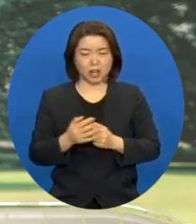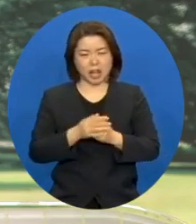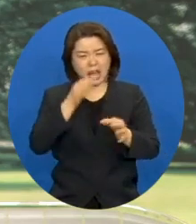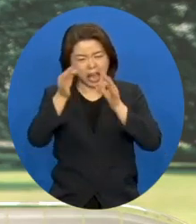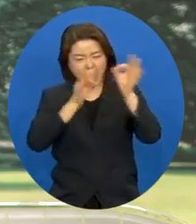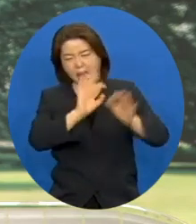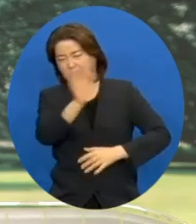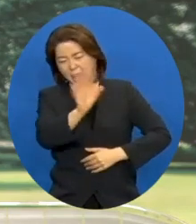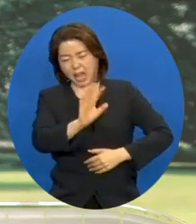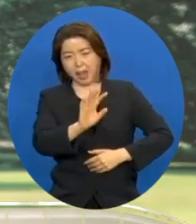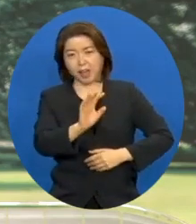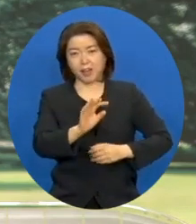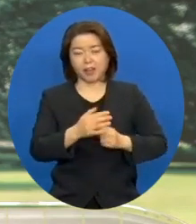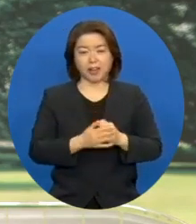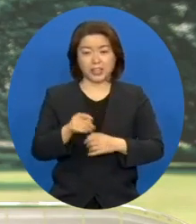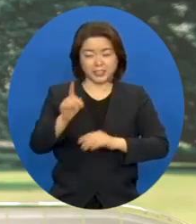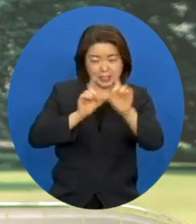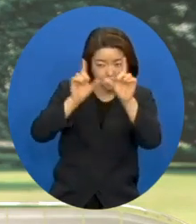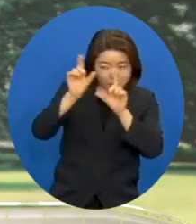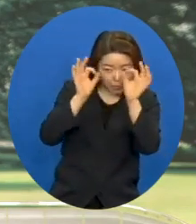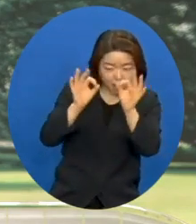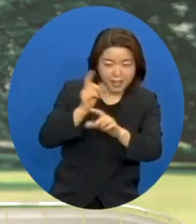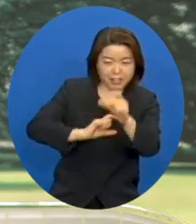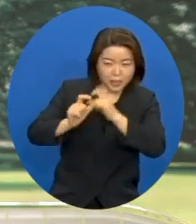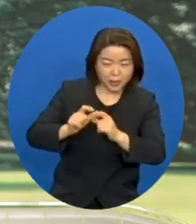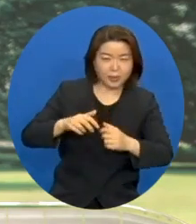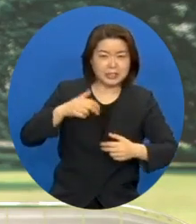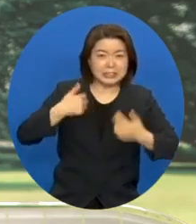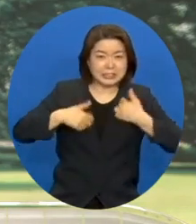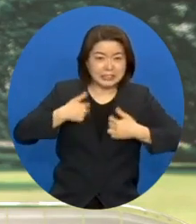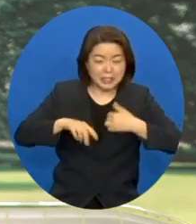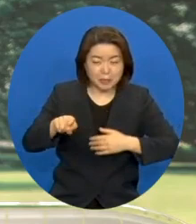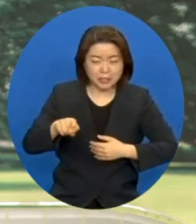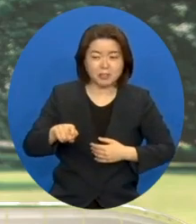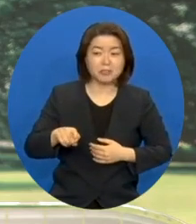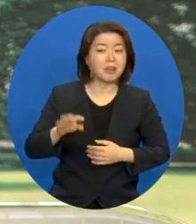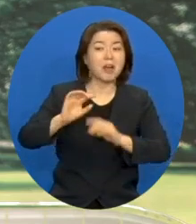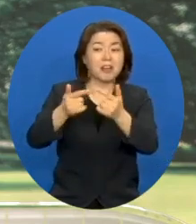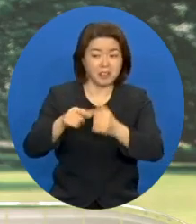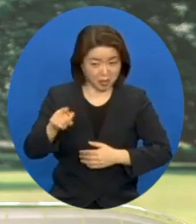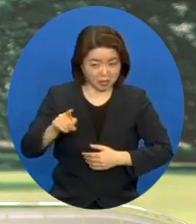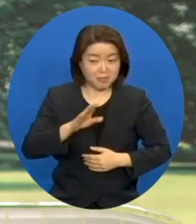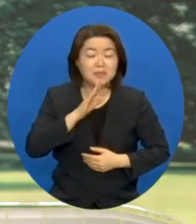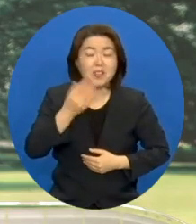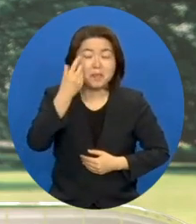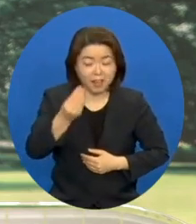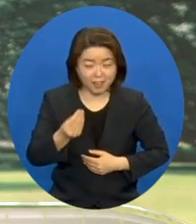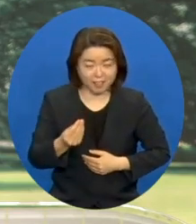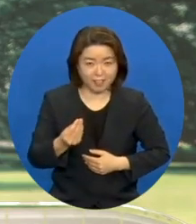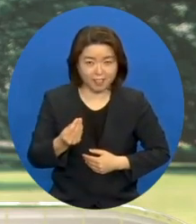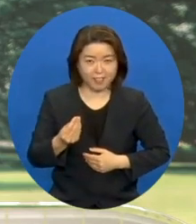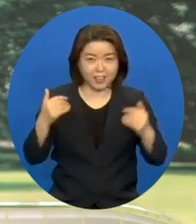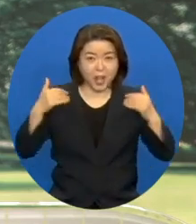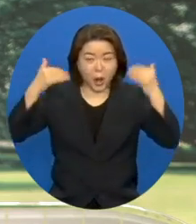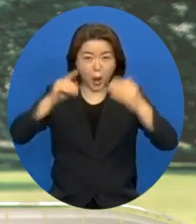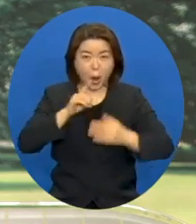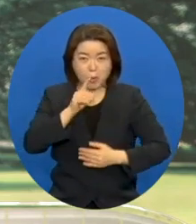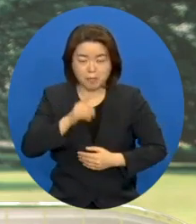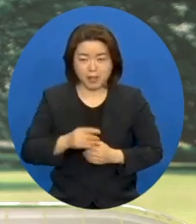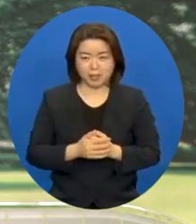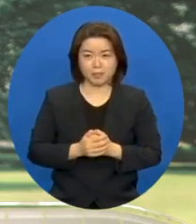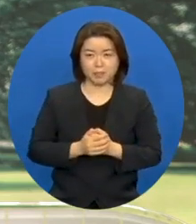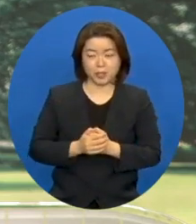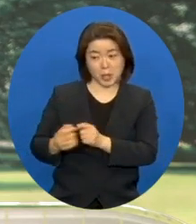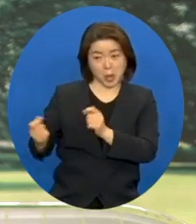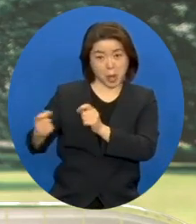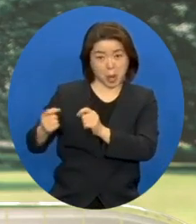그러니까 그게 더 재밌다고, 아니야 내가 진짜 봤어. 근데 그 옆에 있는 어떤 다른 친척이